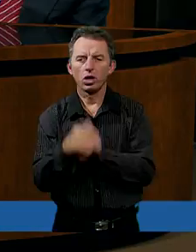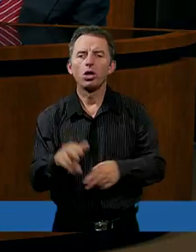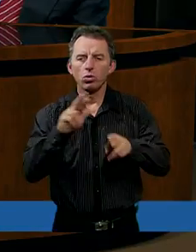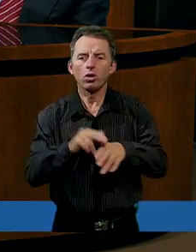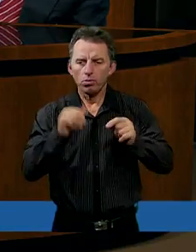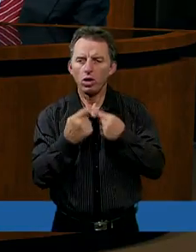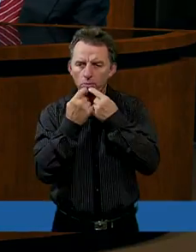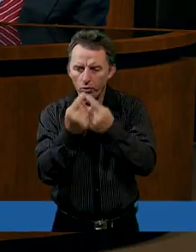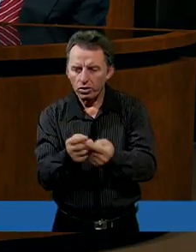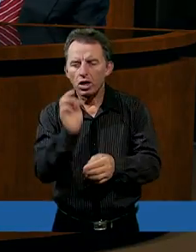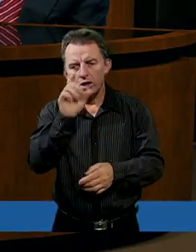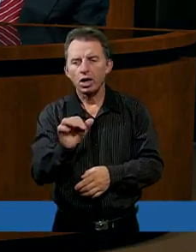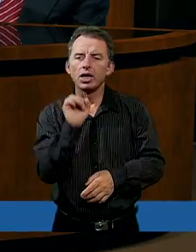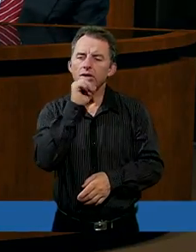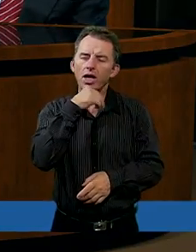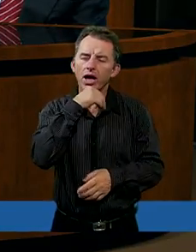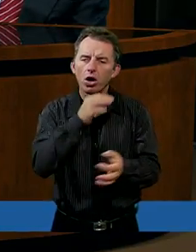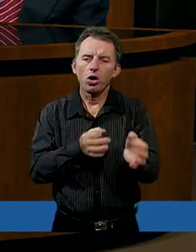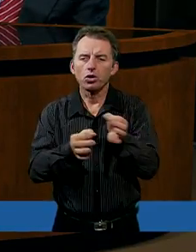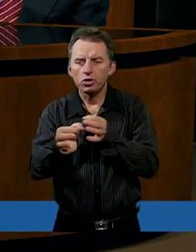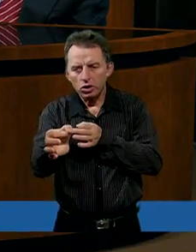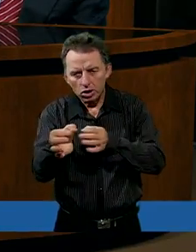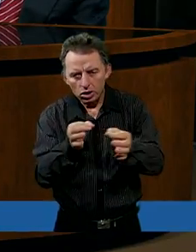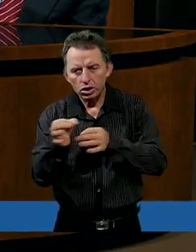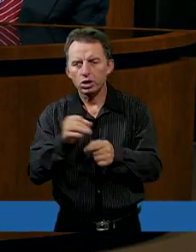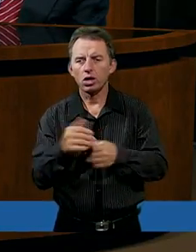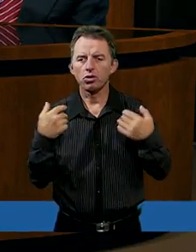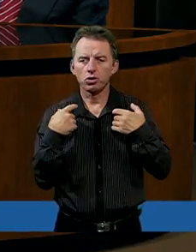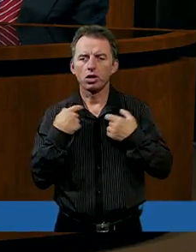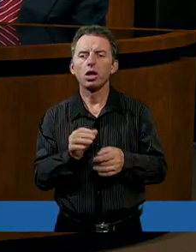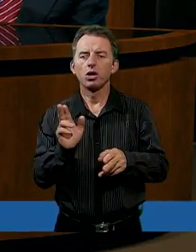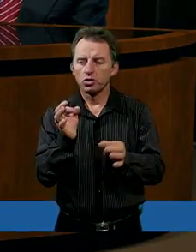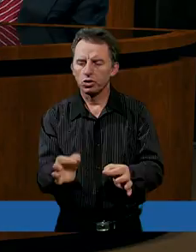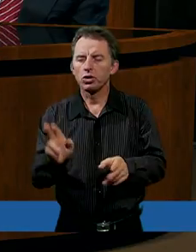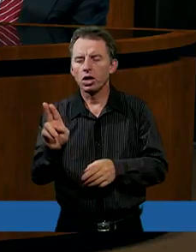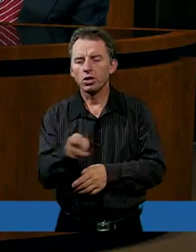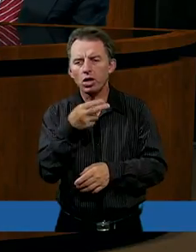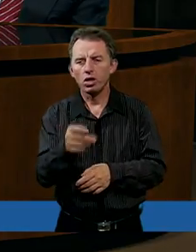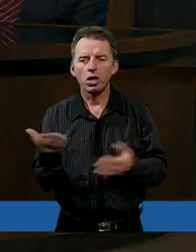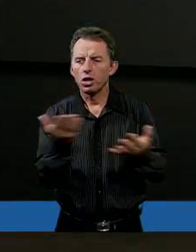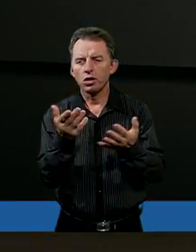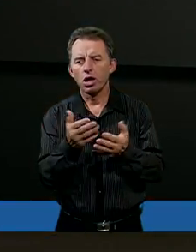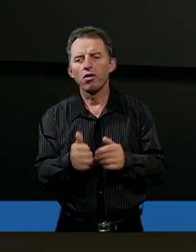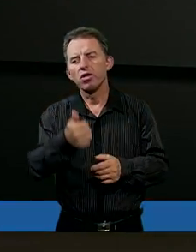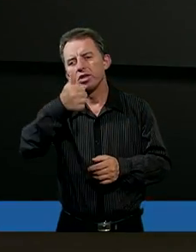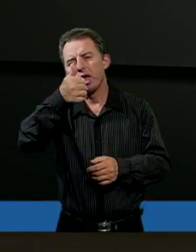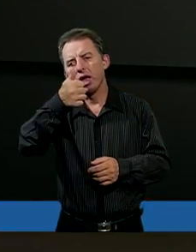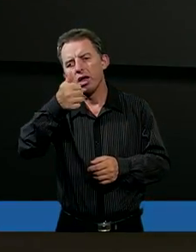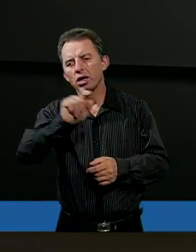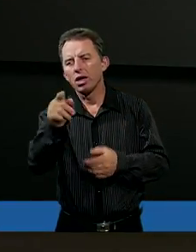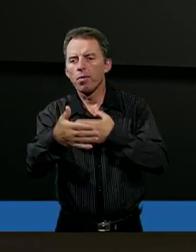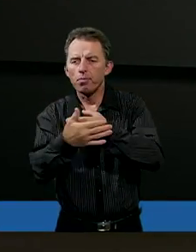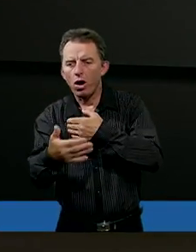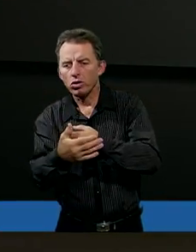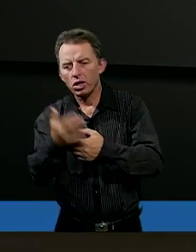było powiedzieć na takiego starożytnego celebryty trochę. Tak? Dzisiaj, kiedy gdzieś w jedno